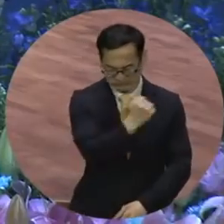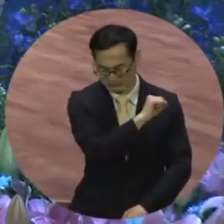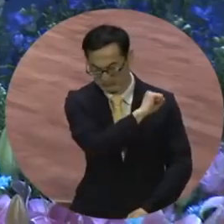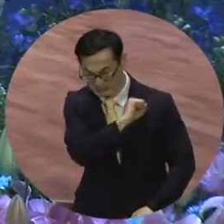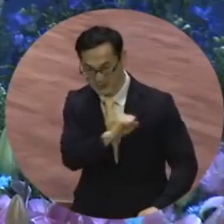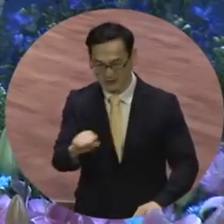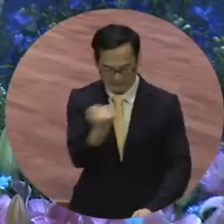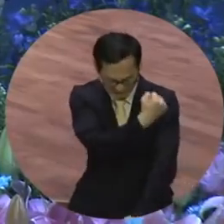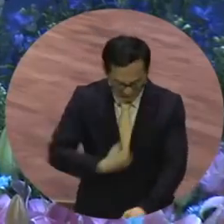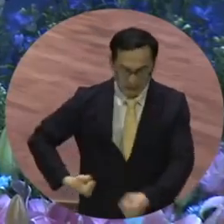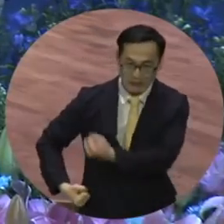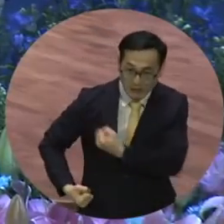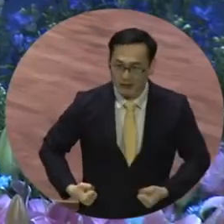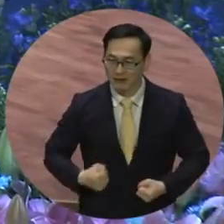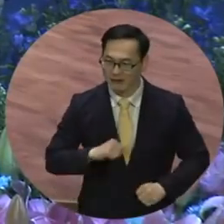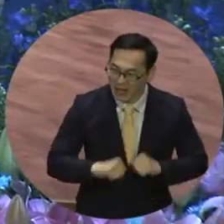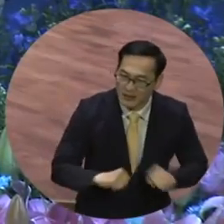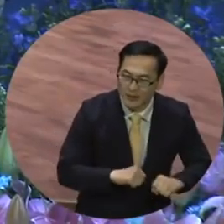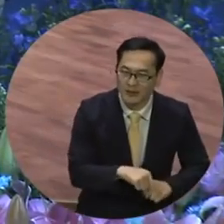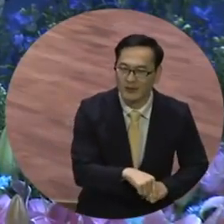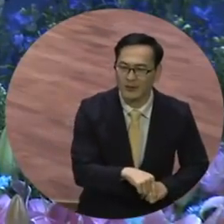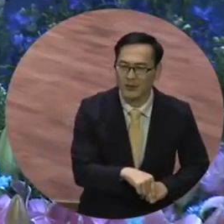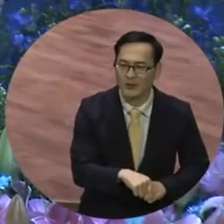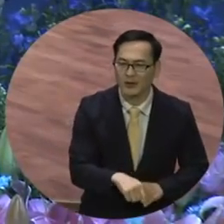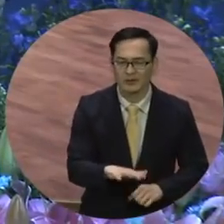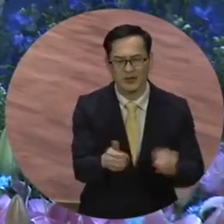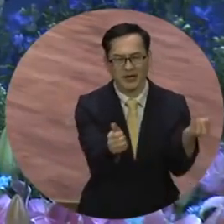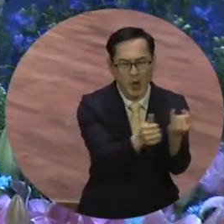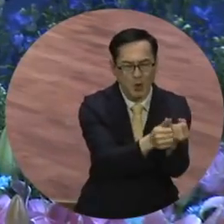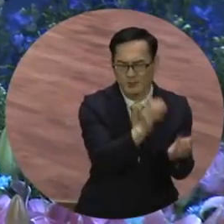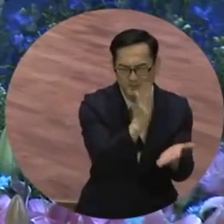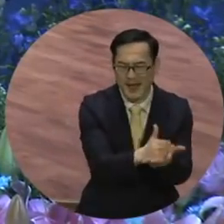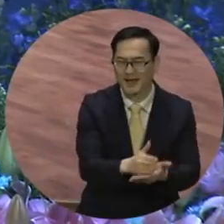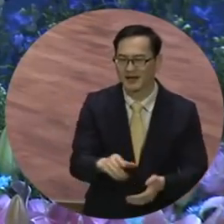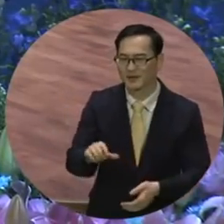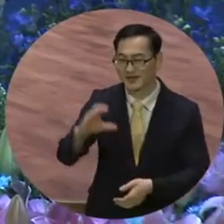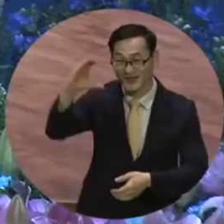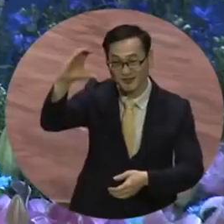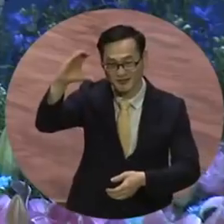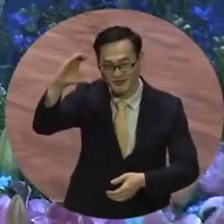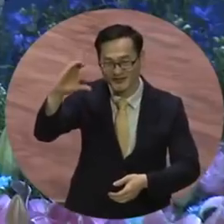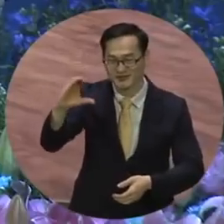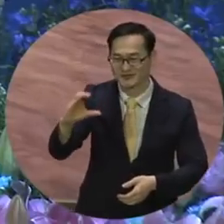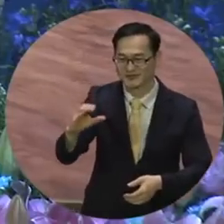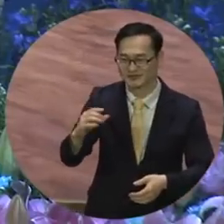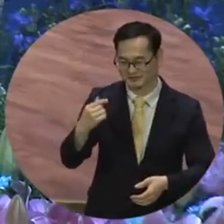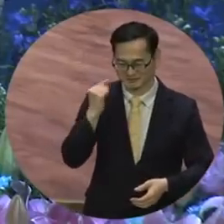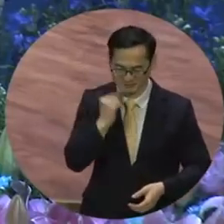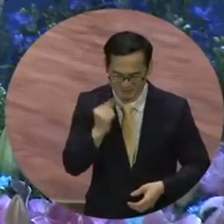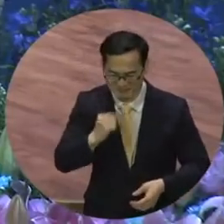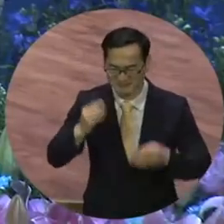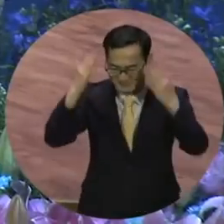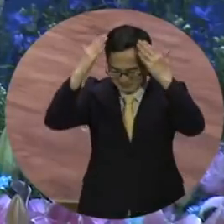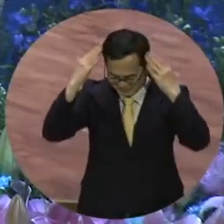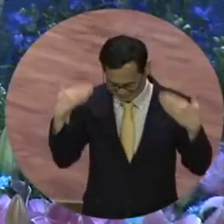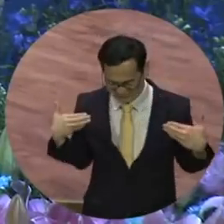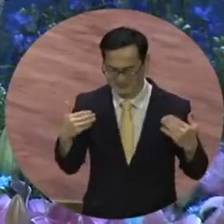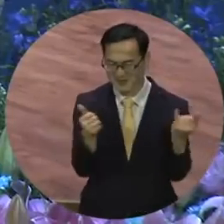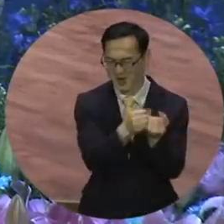심지어 시집 장가도 가지 않고 그냥 말로 수도하면서 선행을 베푸는 좋은 일을